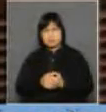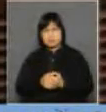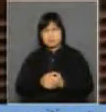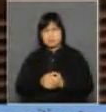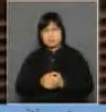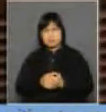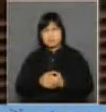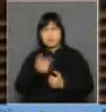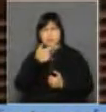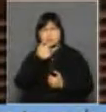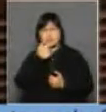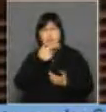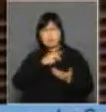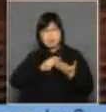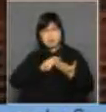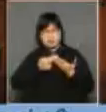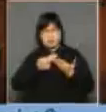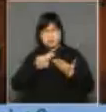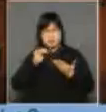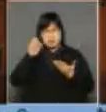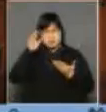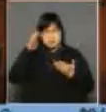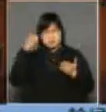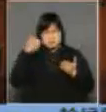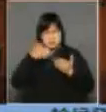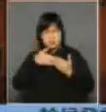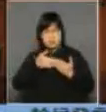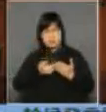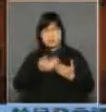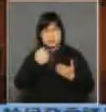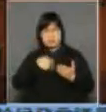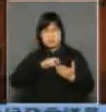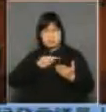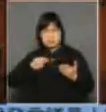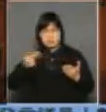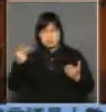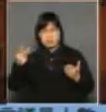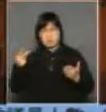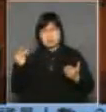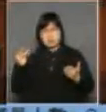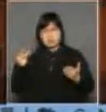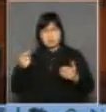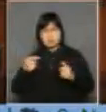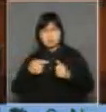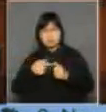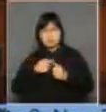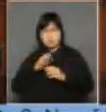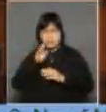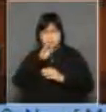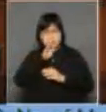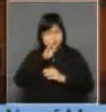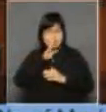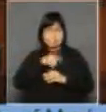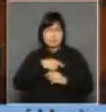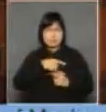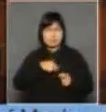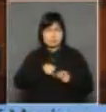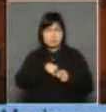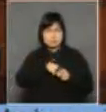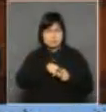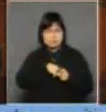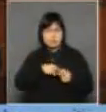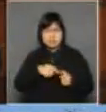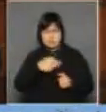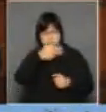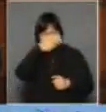那个修正案议案截止日期自己作个修正，而私底下去跟政